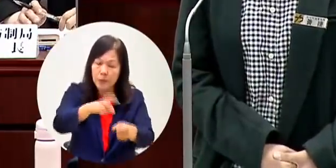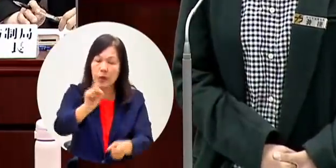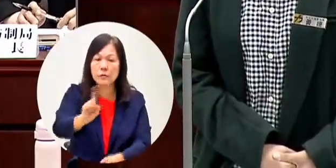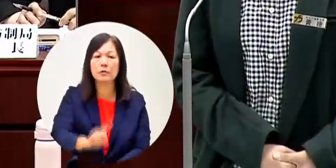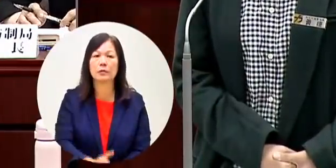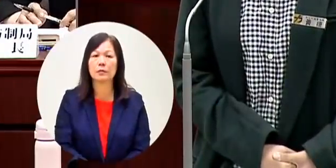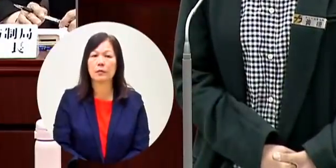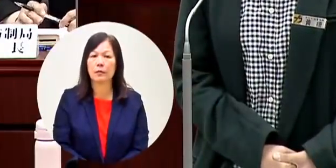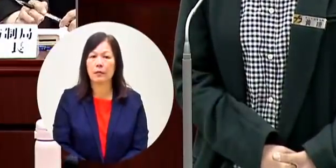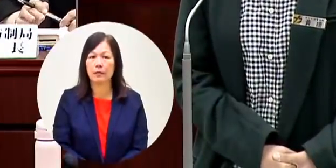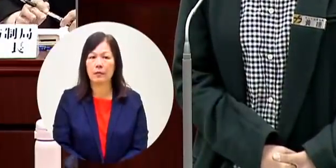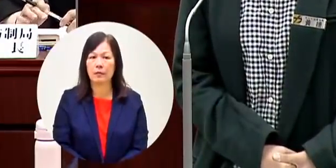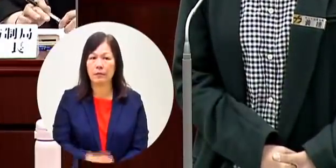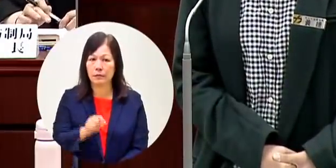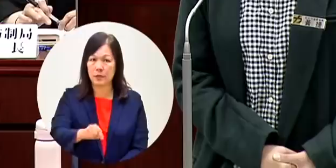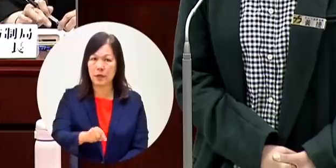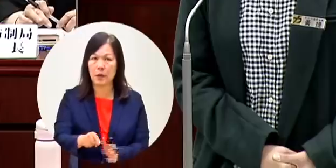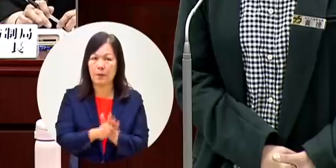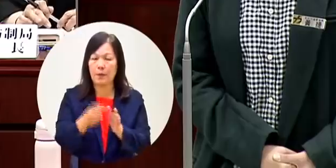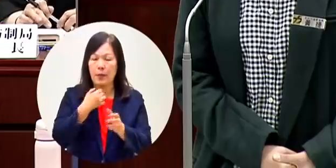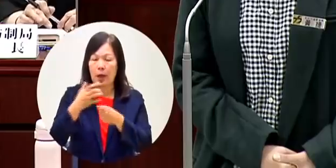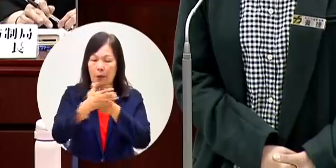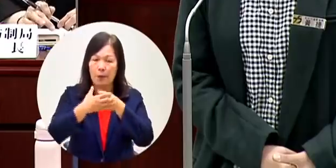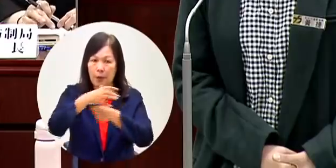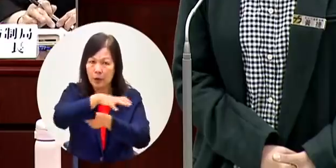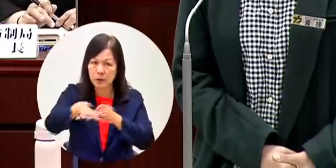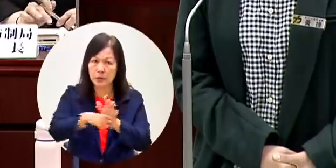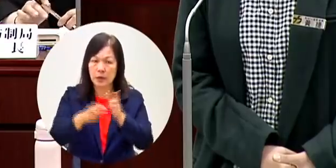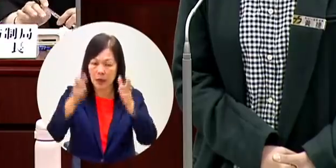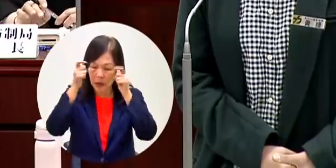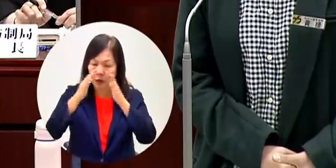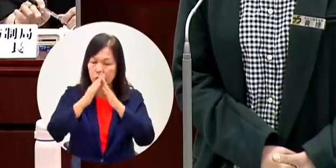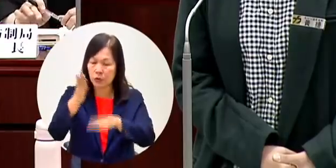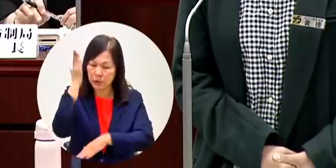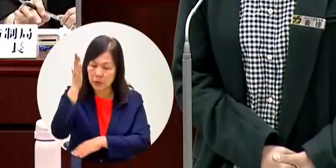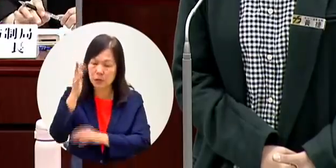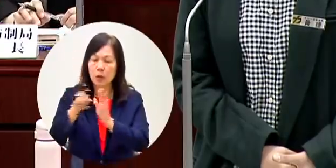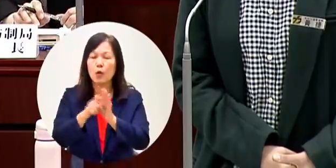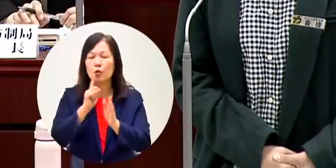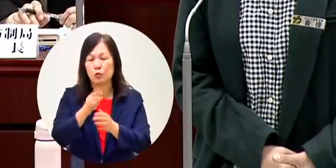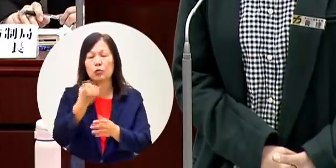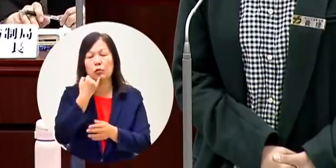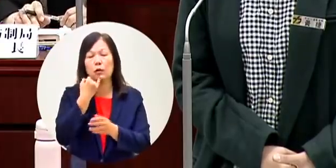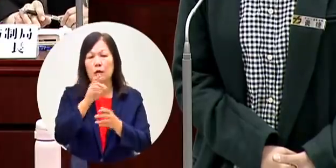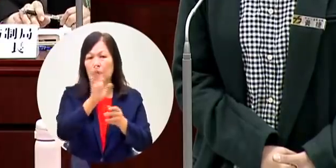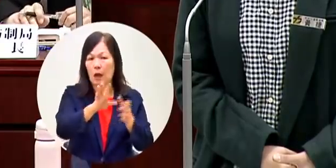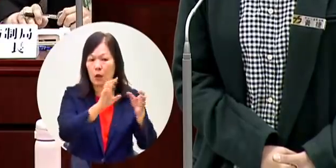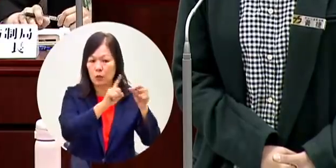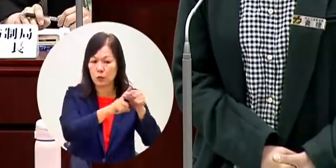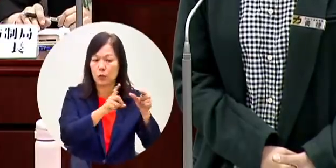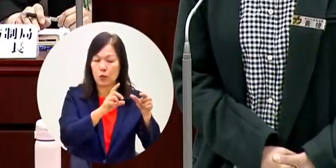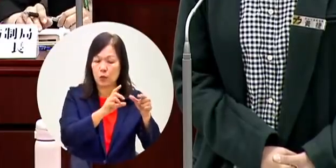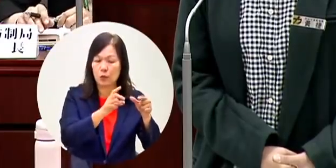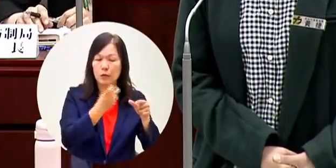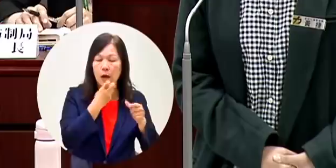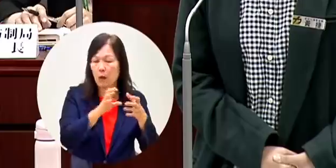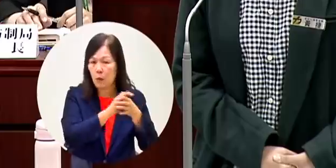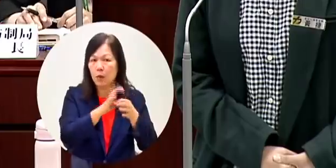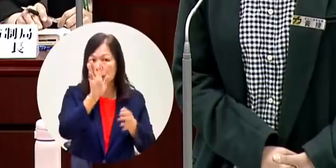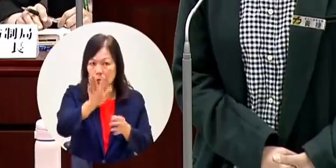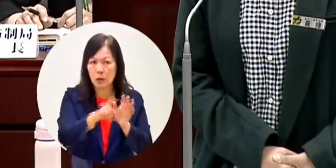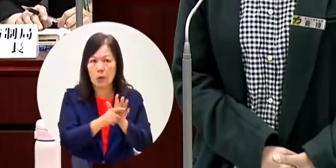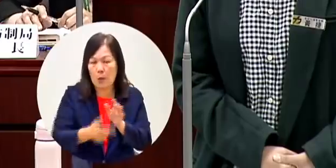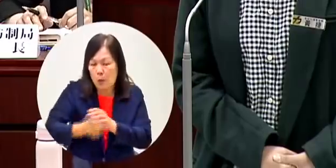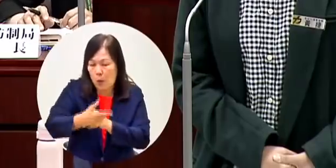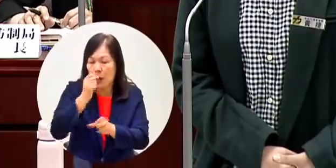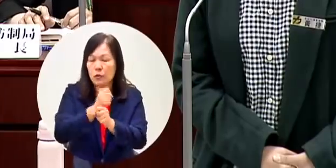们高雄市政府说了就算，还牵扯到中央，所以我们会努力去做，而且以最快的时间来达成。包括这个